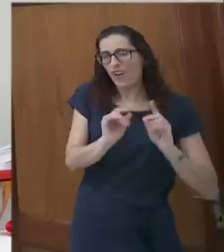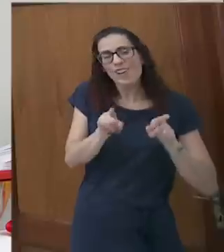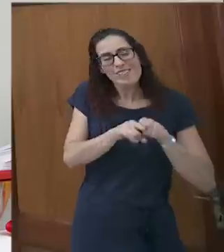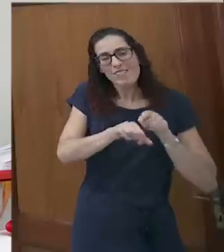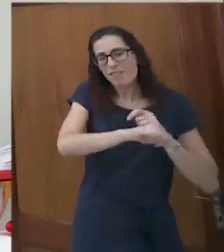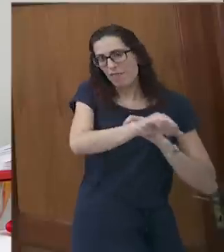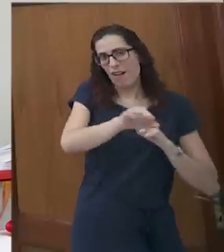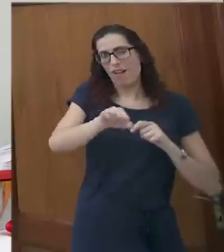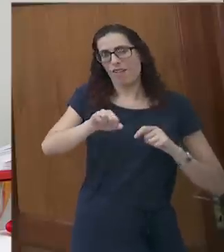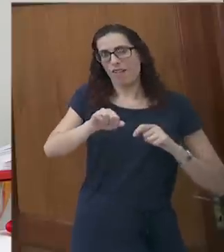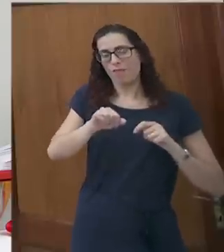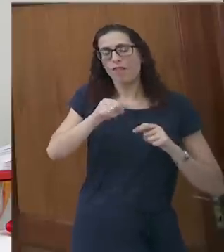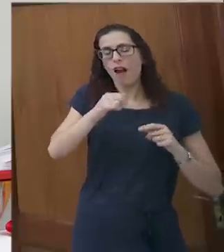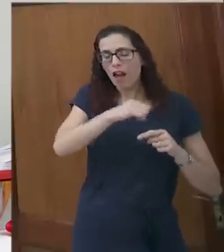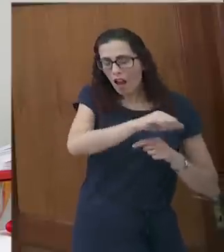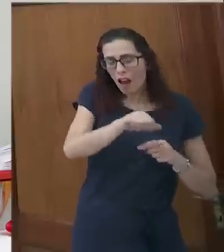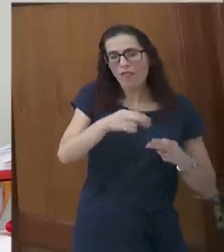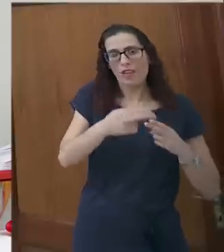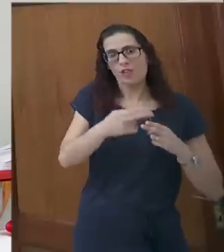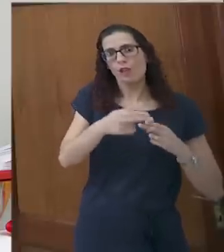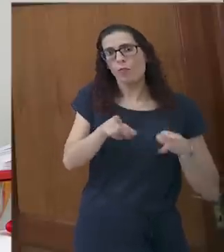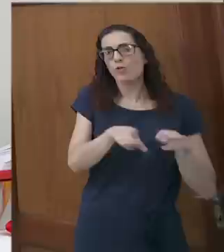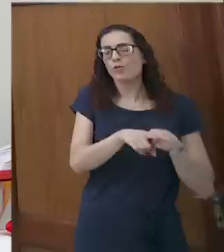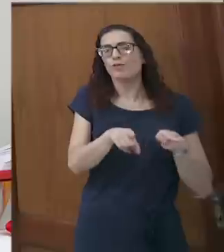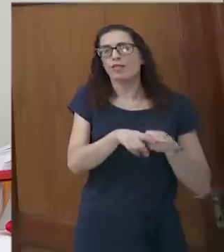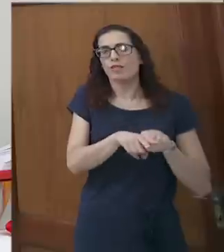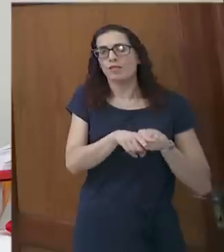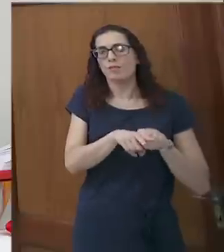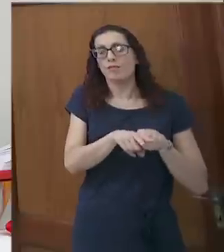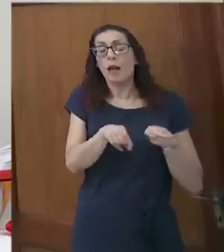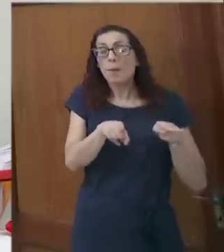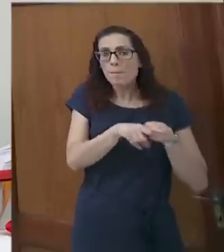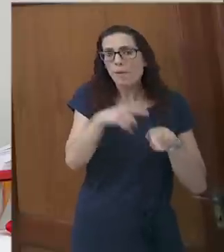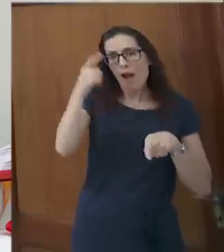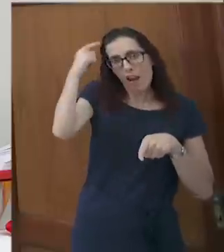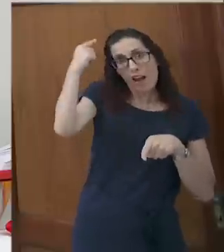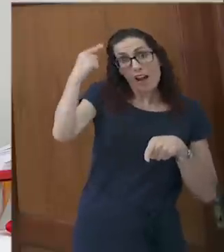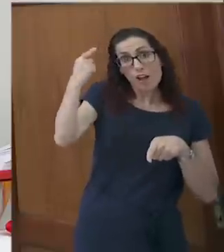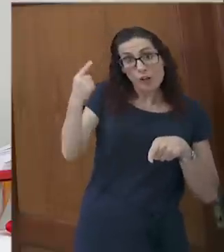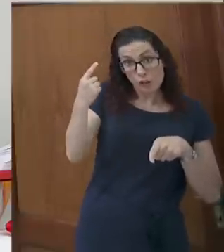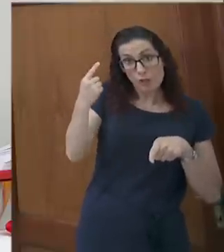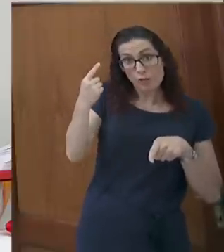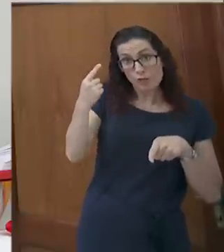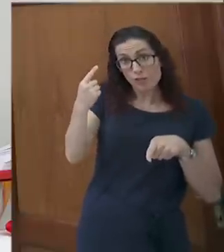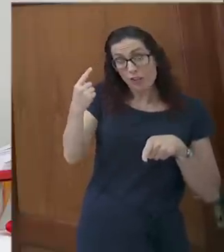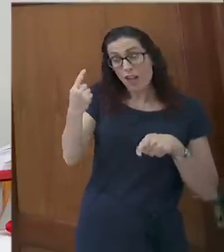lid-dixxiepli tiegħu bħal ħrief qalb lill-pup.